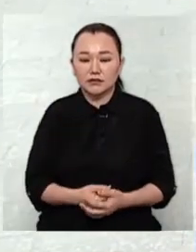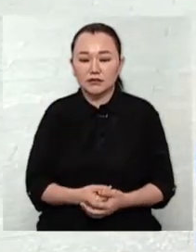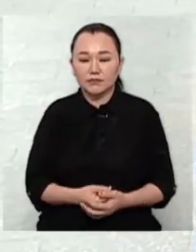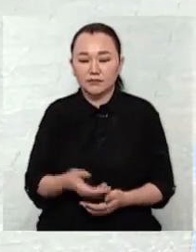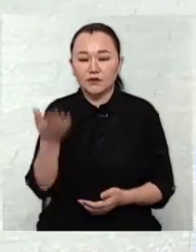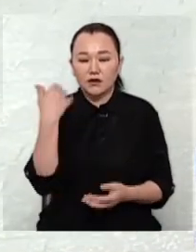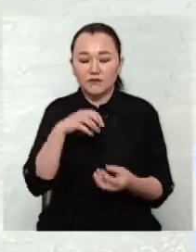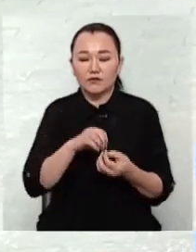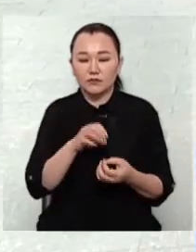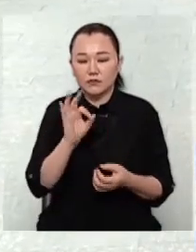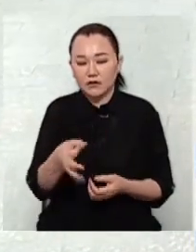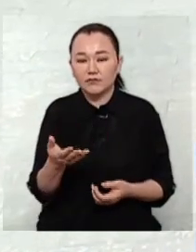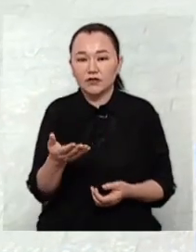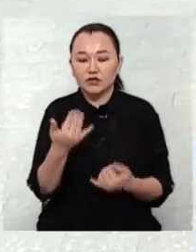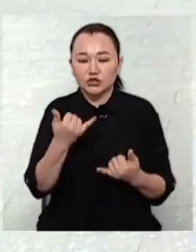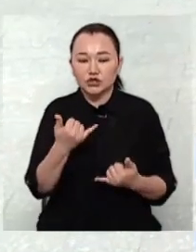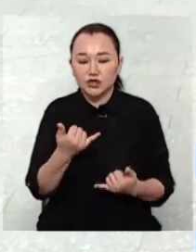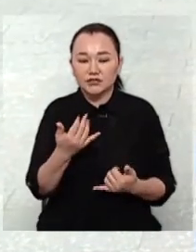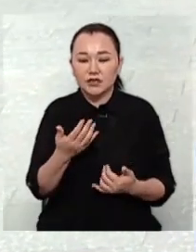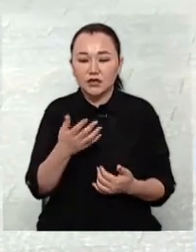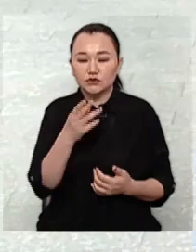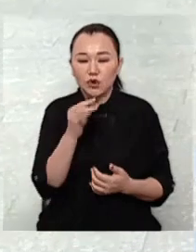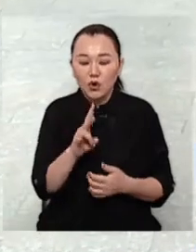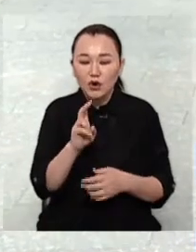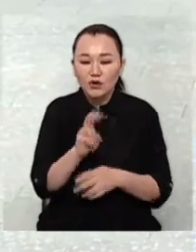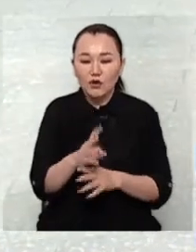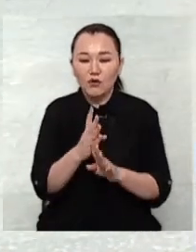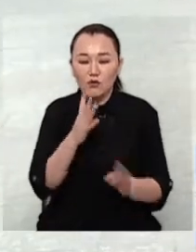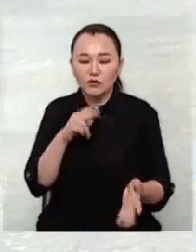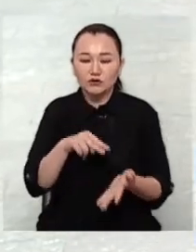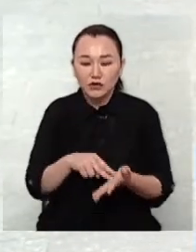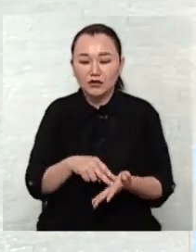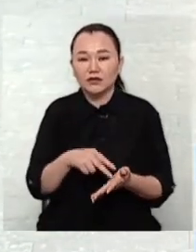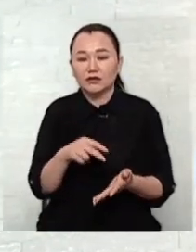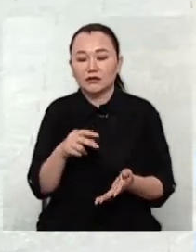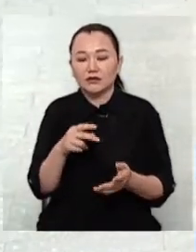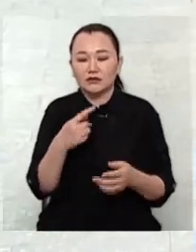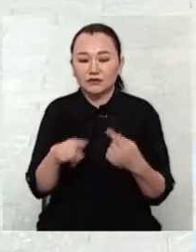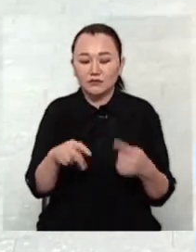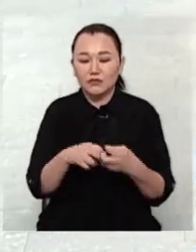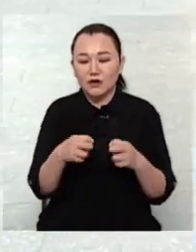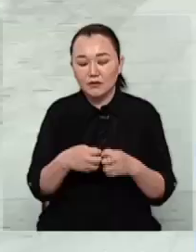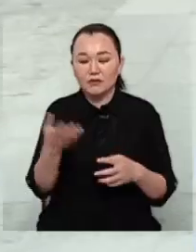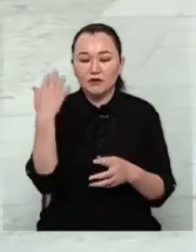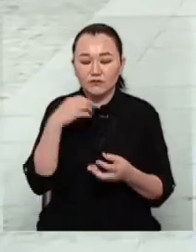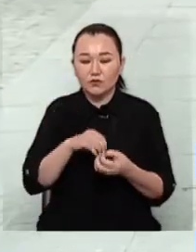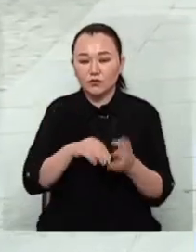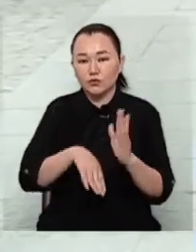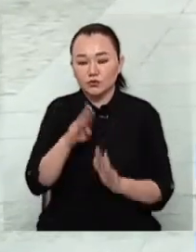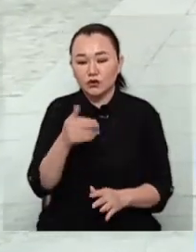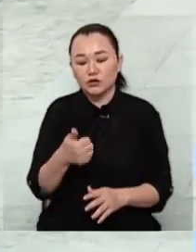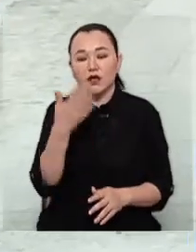соң. Бұрынғыдай күшті дұрыс қой негізі. Қазір неге? Сонға бар бол, от жерге тұрып, анау мынау көрші. Лучше бұрынғыдай ғой. Жақсы